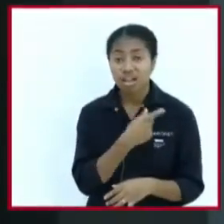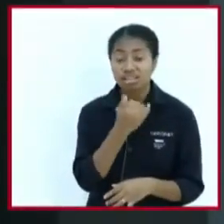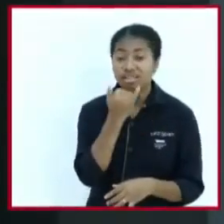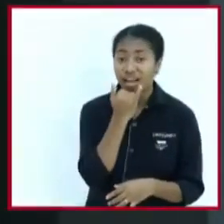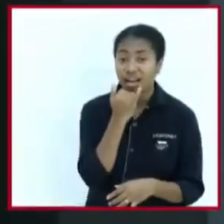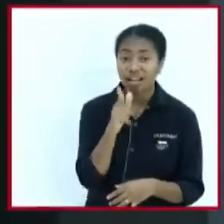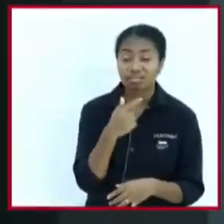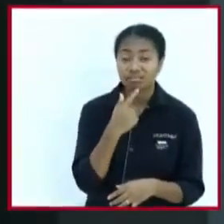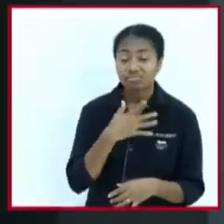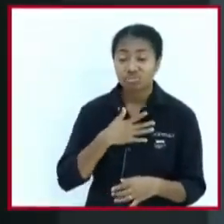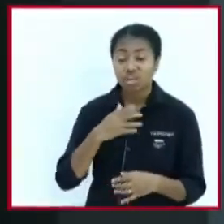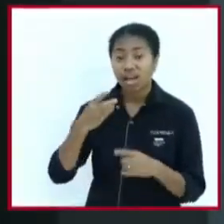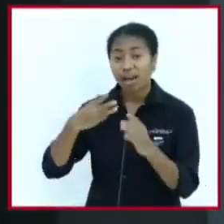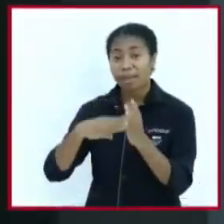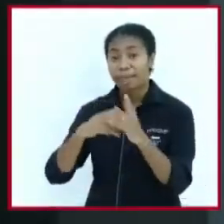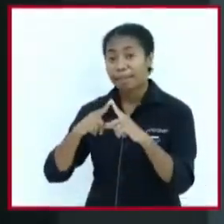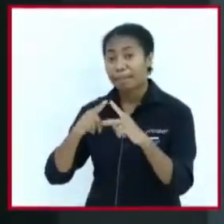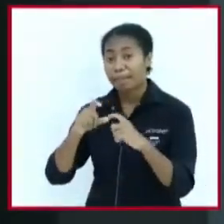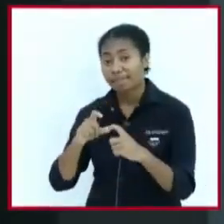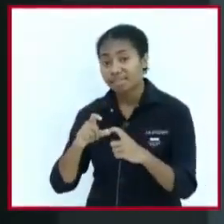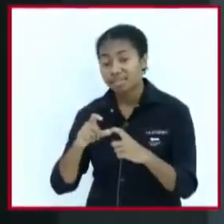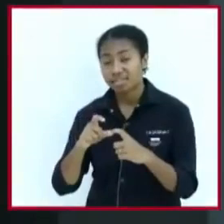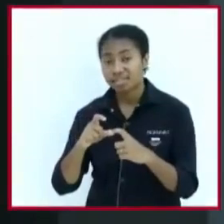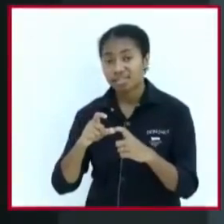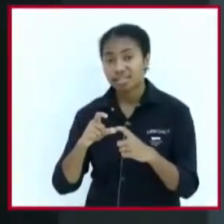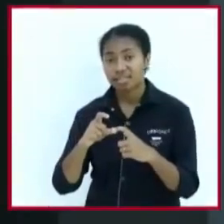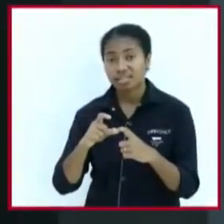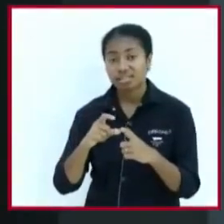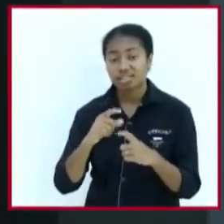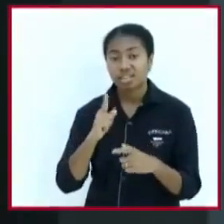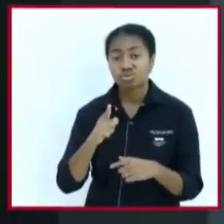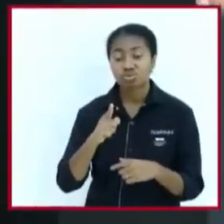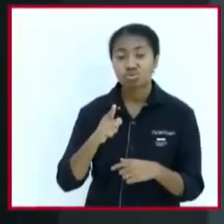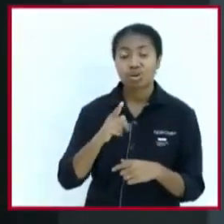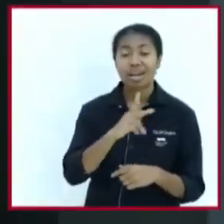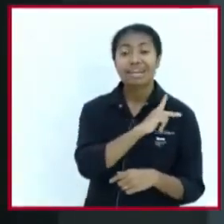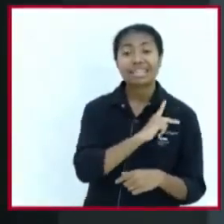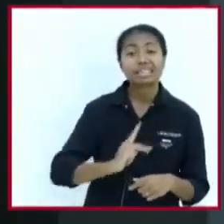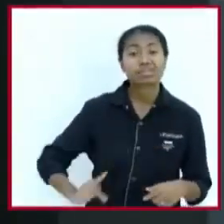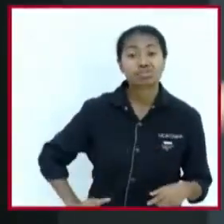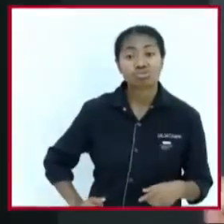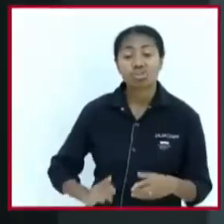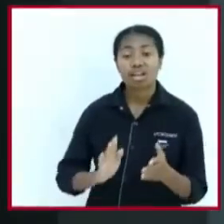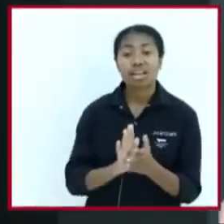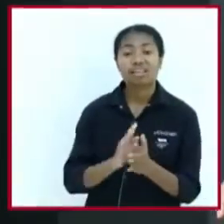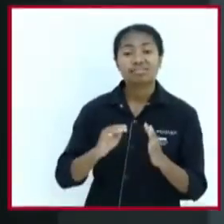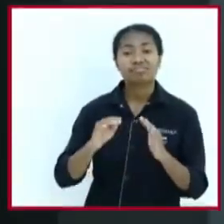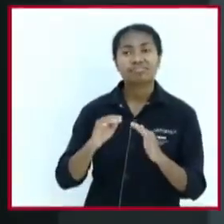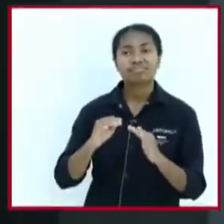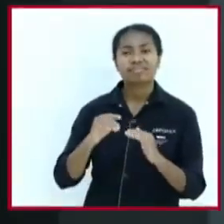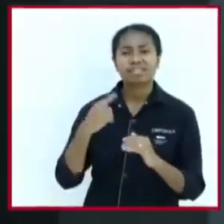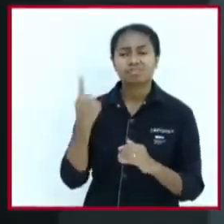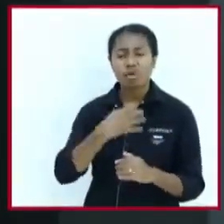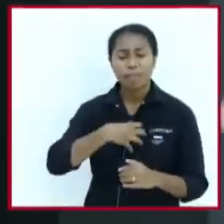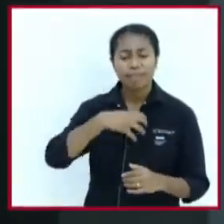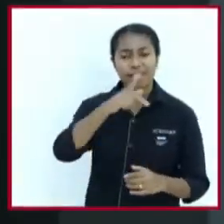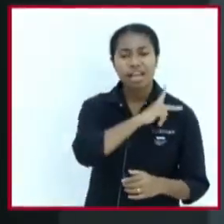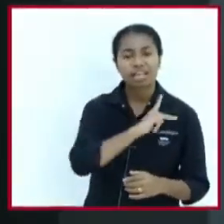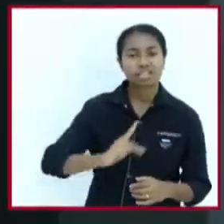emas yang kita punya ini unggul Kristus dan sistem kepercayaan Kristen